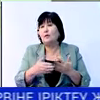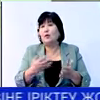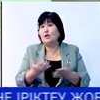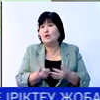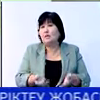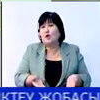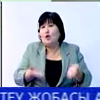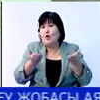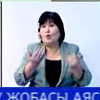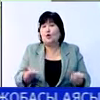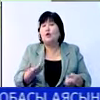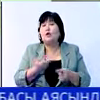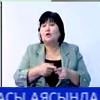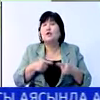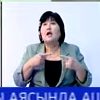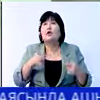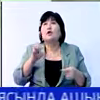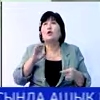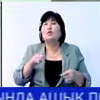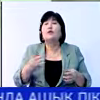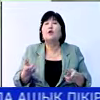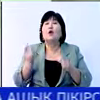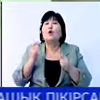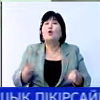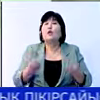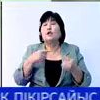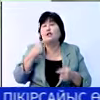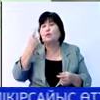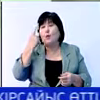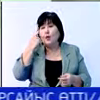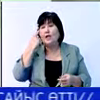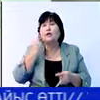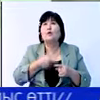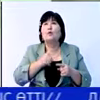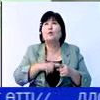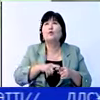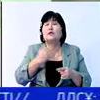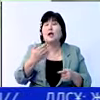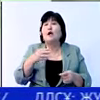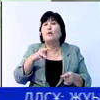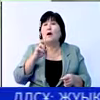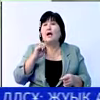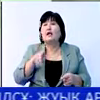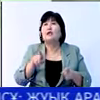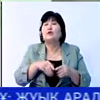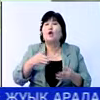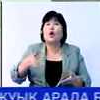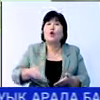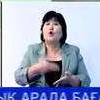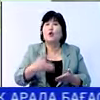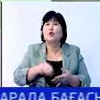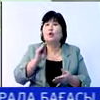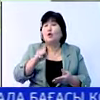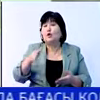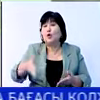көтеру. Сондықтан әртүрлі роботтар көтерсін деп ойладық та, осы танкты макетіне күрікті қостық. Өткені